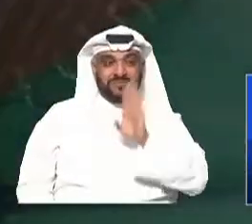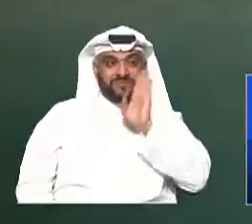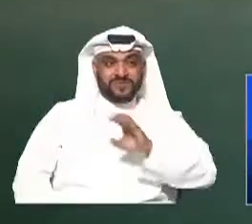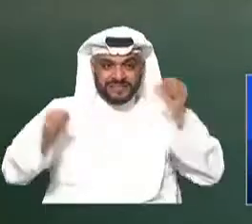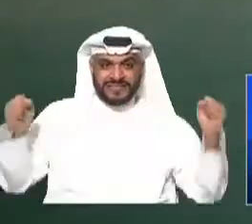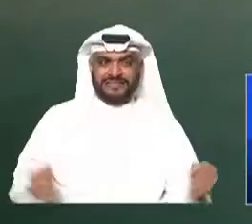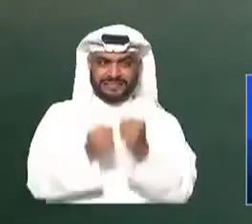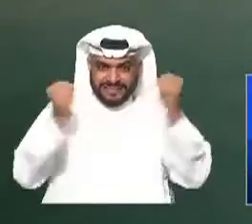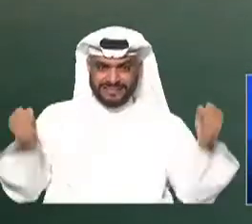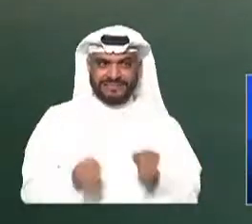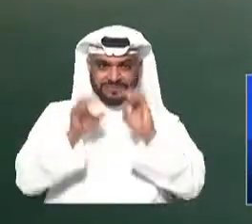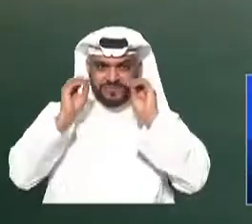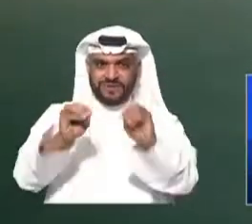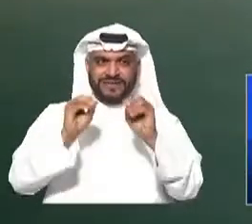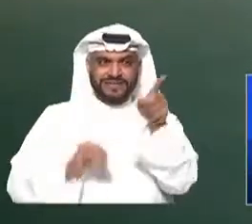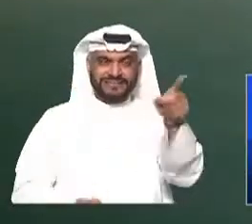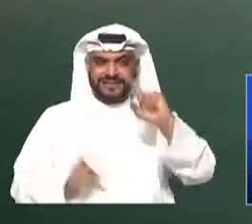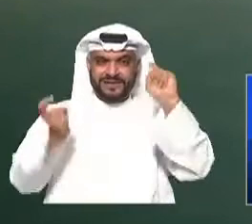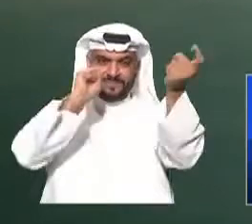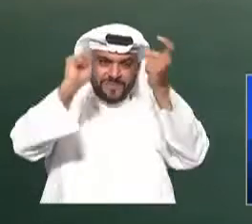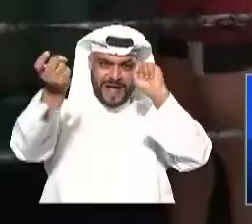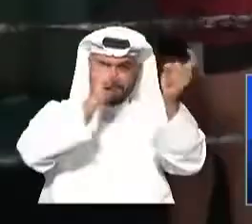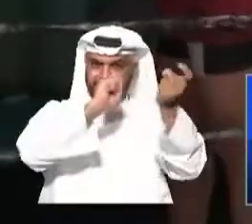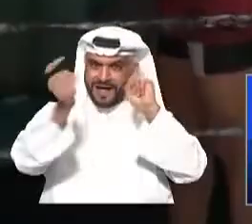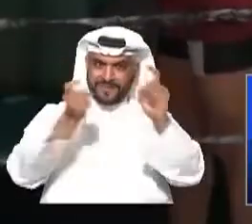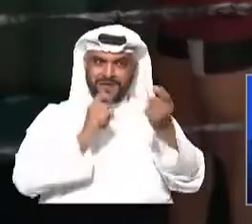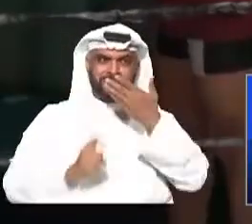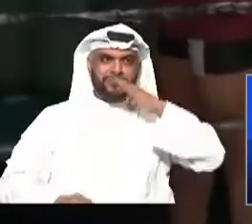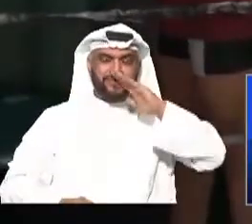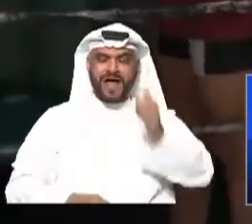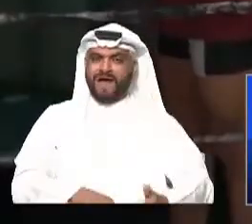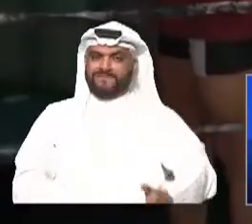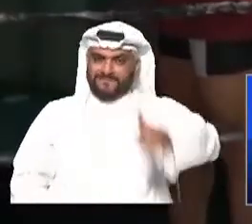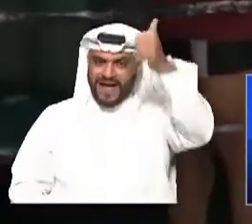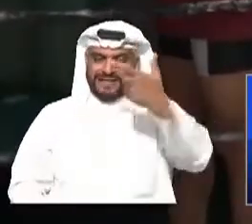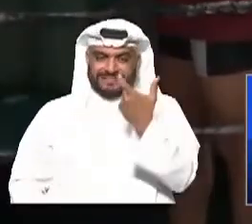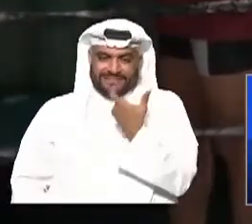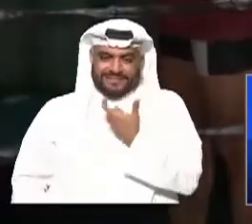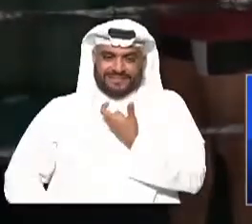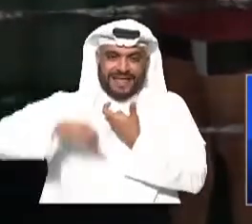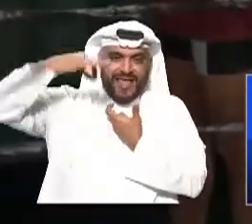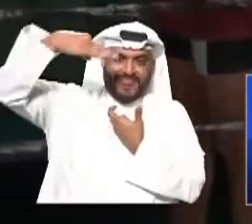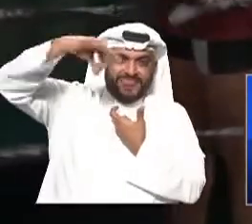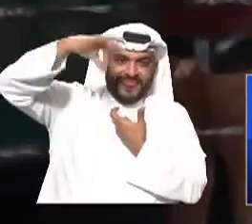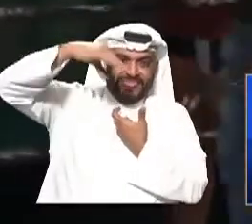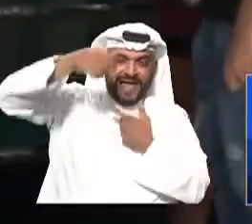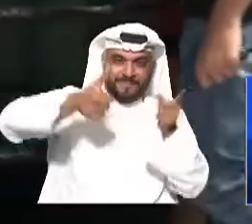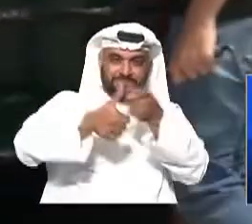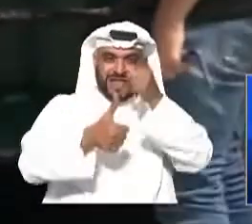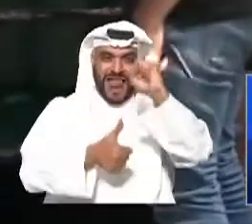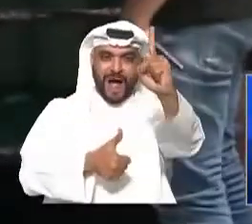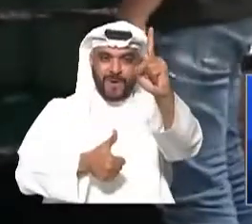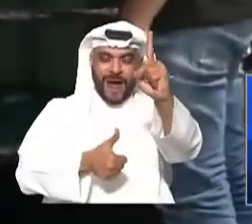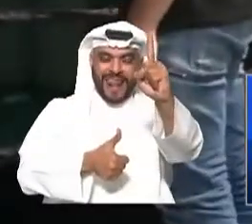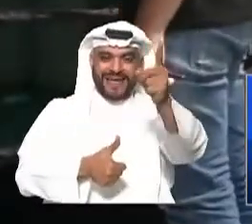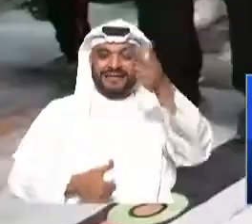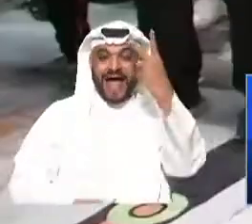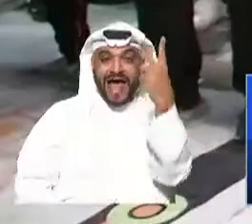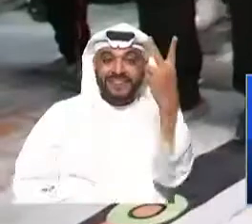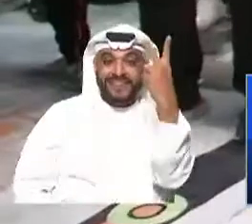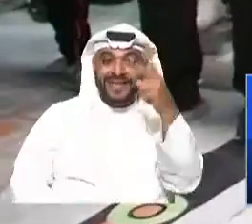هذا كامل. أنا توني لعبت بطولة إيفولوشن 59 وفزت فيها الحمد لله بالمركز الأول، وصاحبي سليمان مضيان كان المين إيفنت